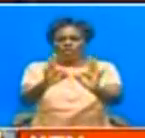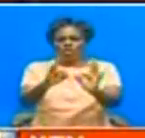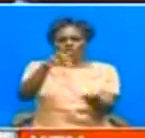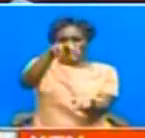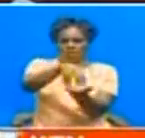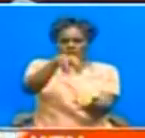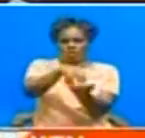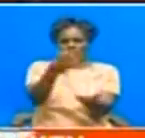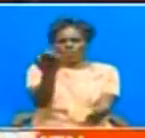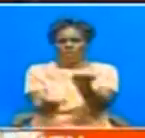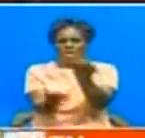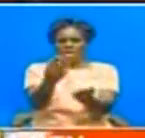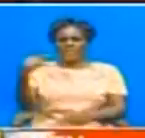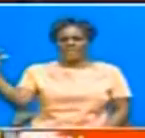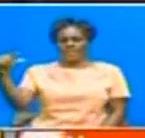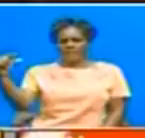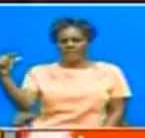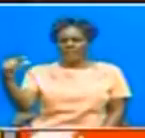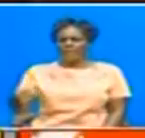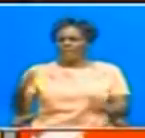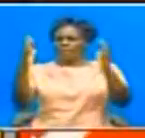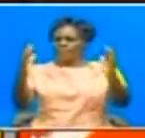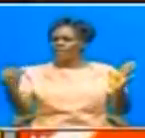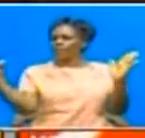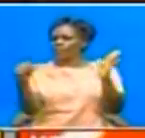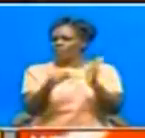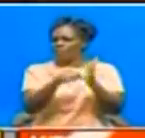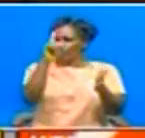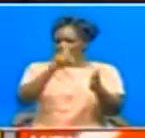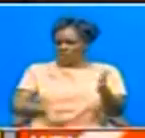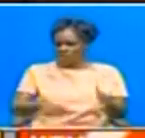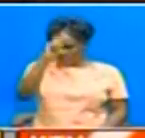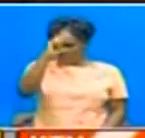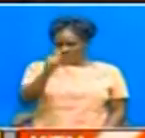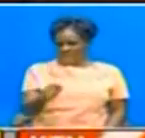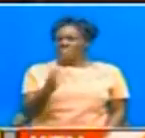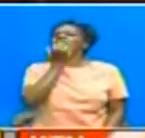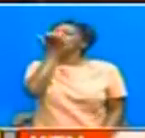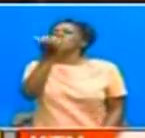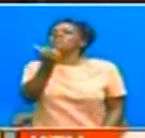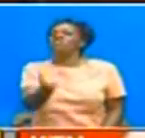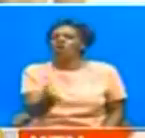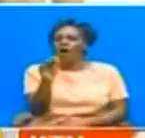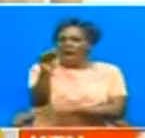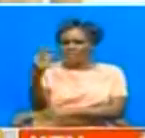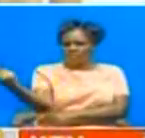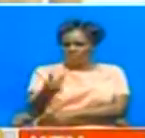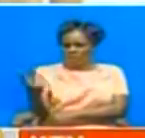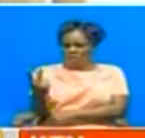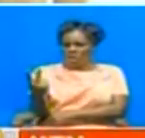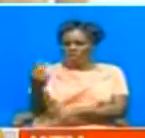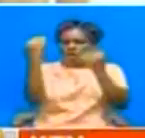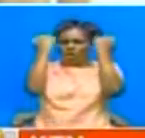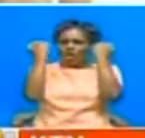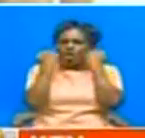kupima uzani cha Gilgil. Kubwa zaidi ni kuwa jaji Mumbi amepuzilia mbali ombi la wawili hao kwa